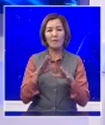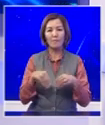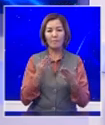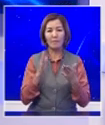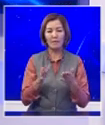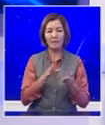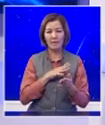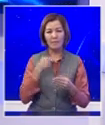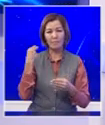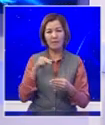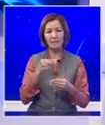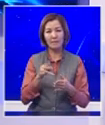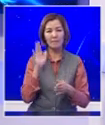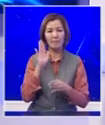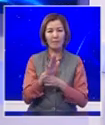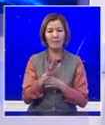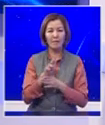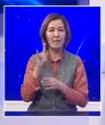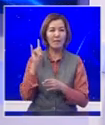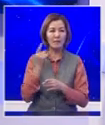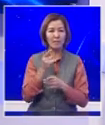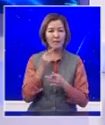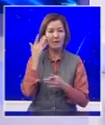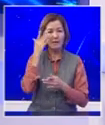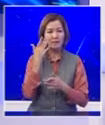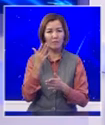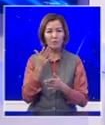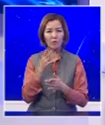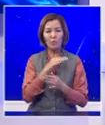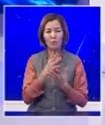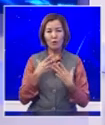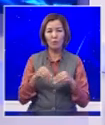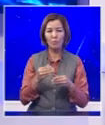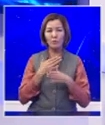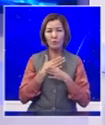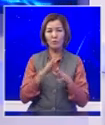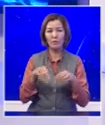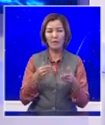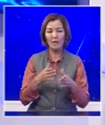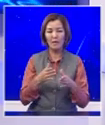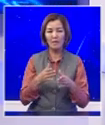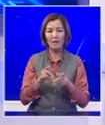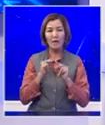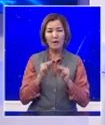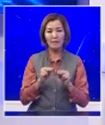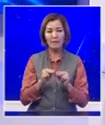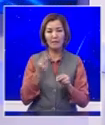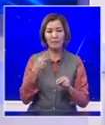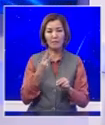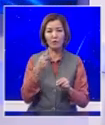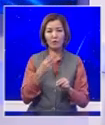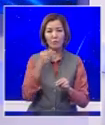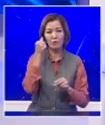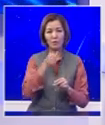мүмкіндігі берілген. Президент пәрмені сәби даңсап жүргендер талай отбасыға үміт сыйлағаны анық. Мәселен,